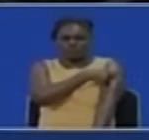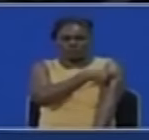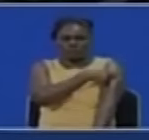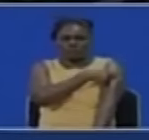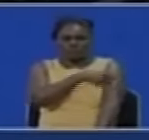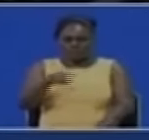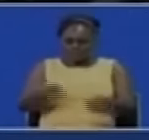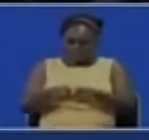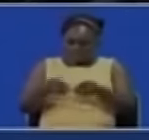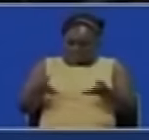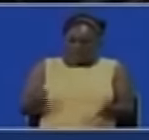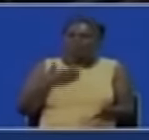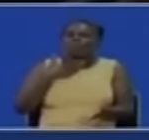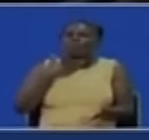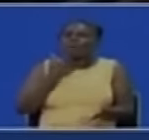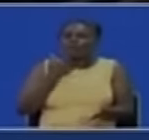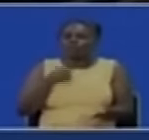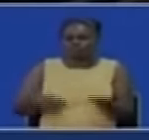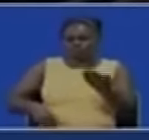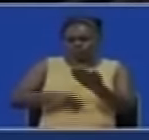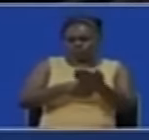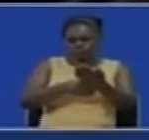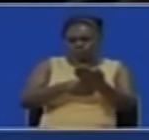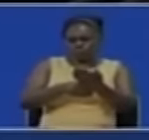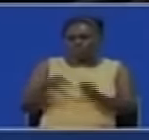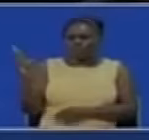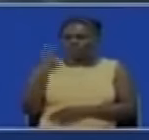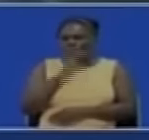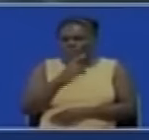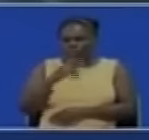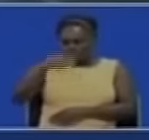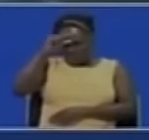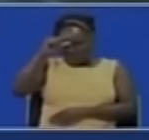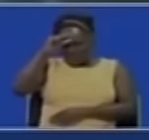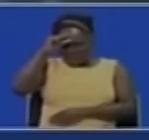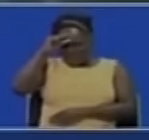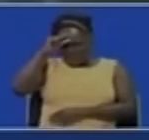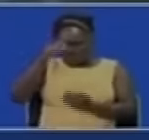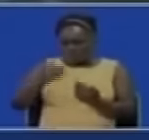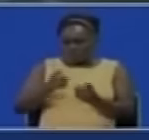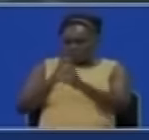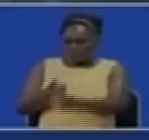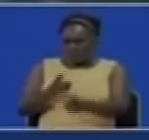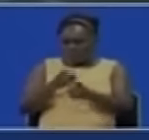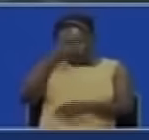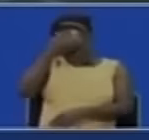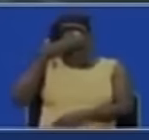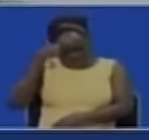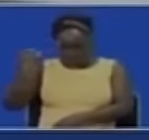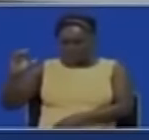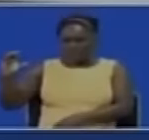Wao pia sasa wanataka kuongeza sauti zao na kutahadharisha serikali dhidi ya kuwatunza matabibu wengine na kuwasahau